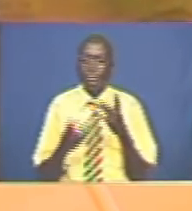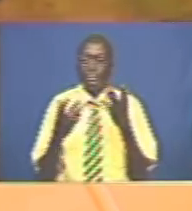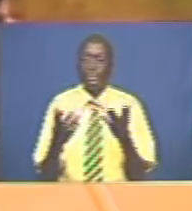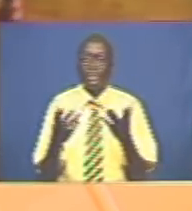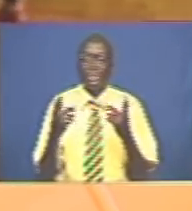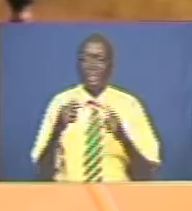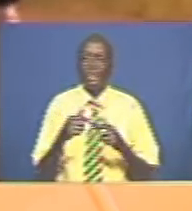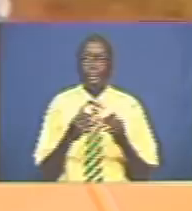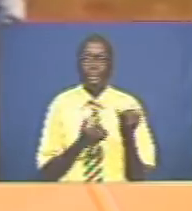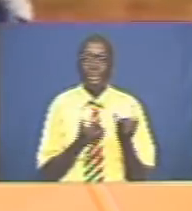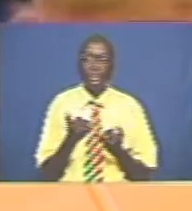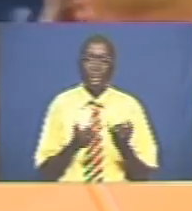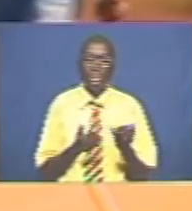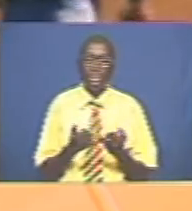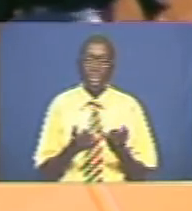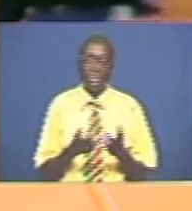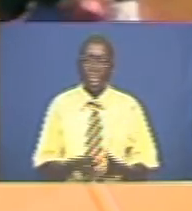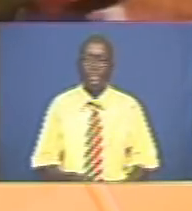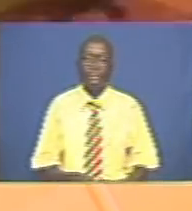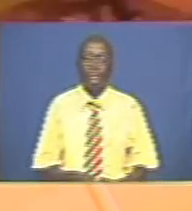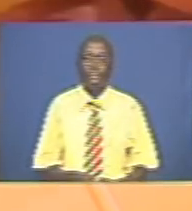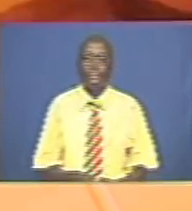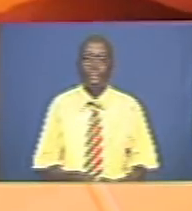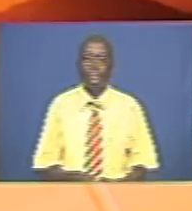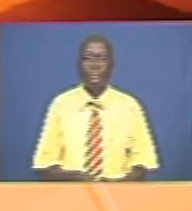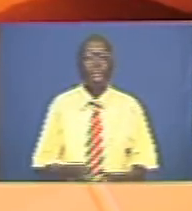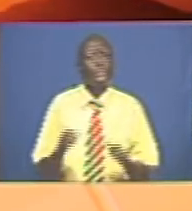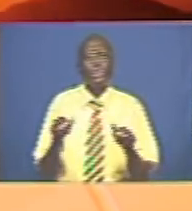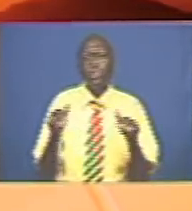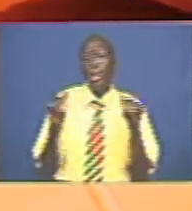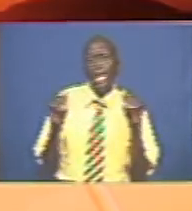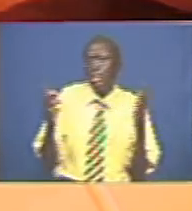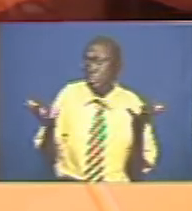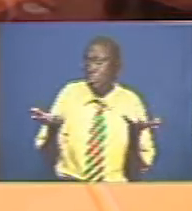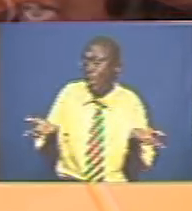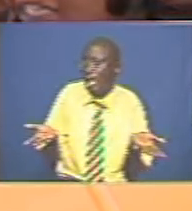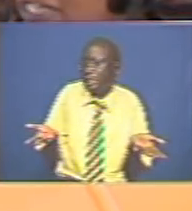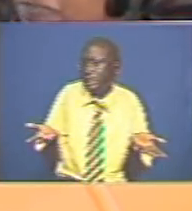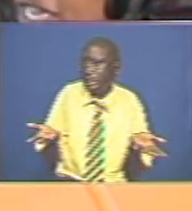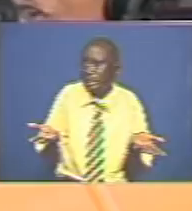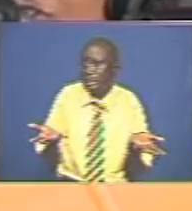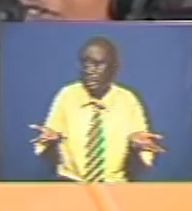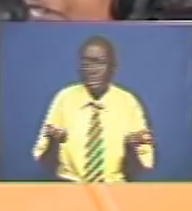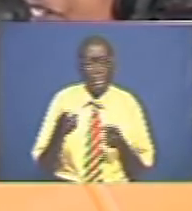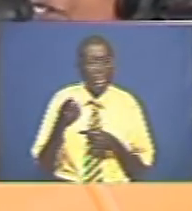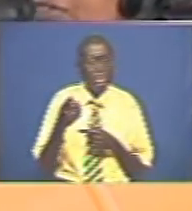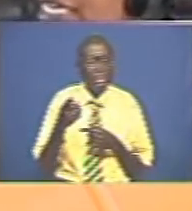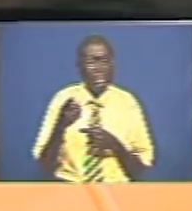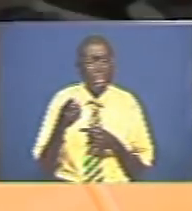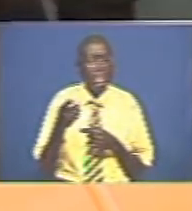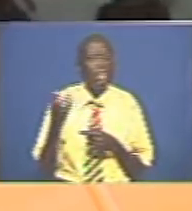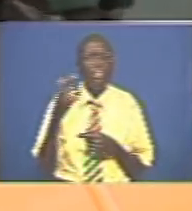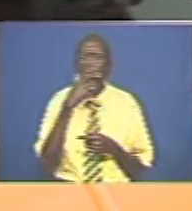on Saturday. Ndio hiyo inakuja on Saturday. Yani sijui tutegemee nini kando na makala